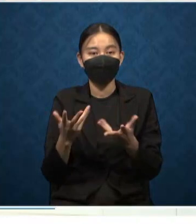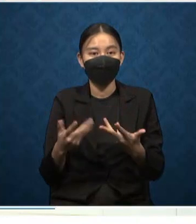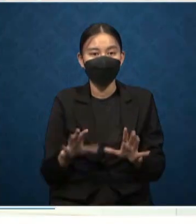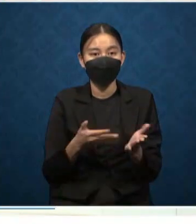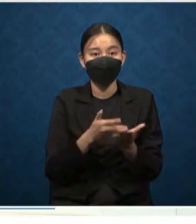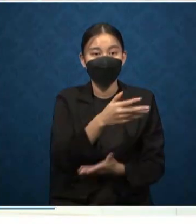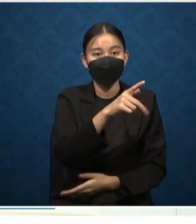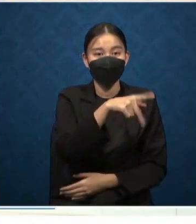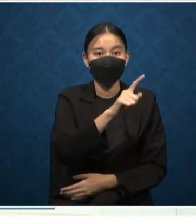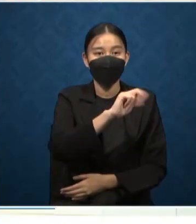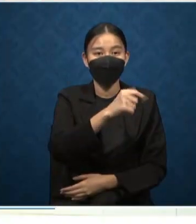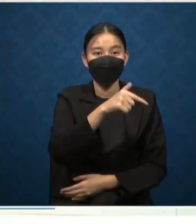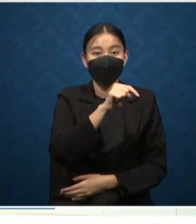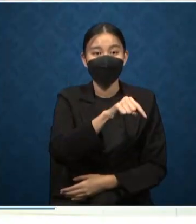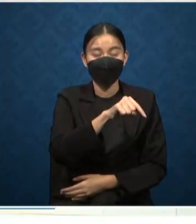นฟังของโปตโงเอง